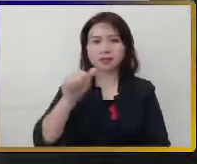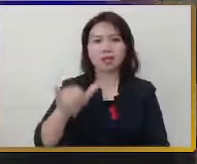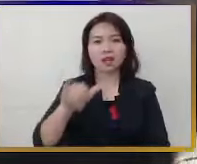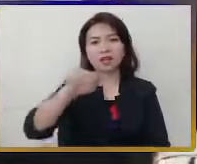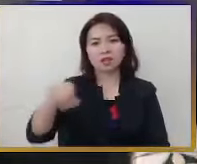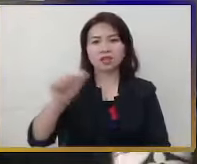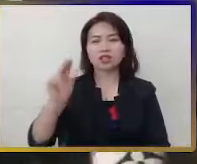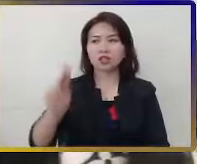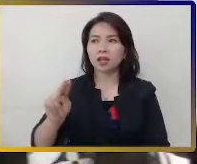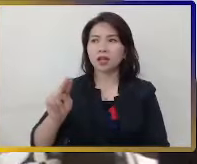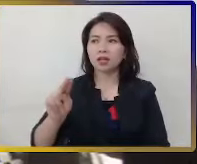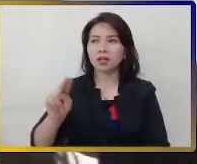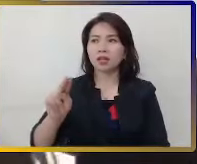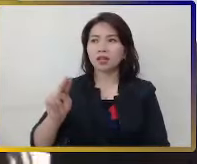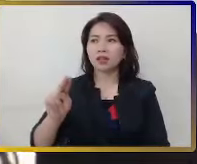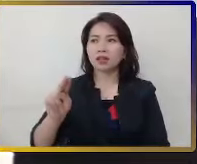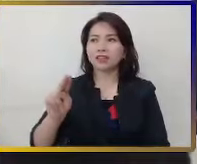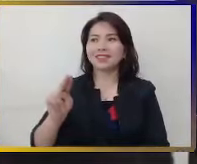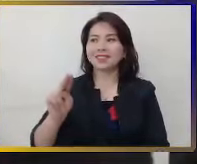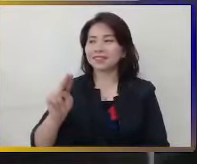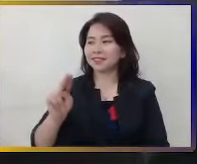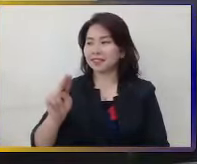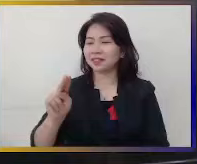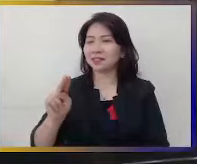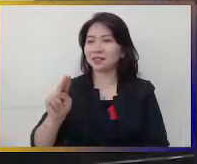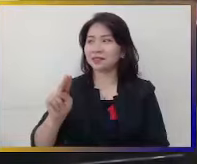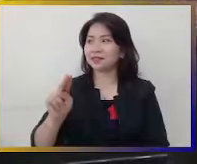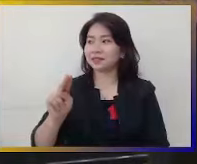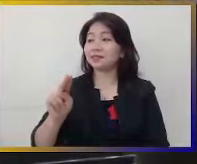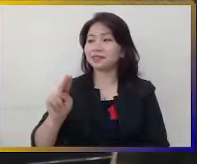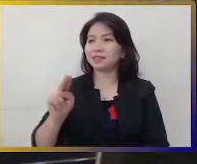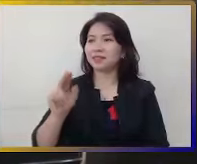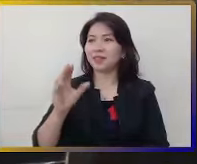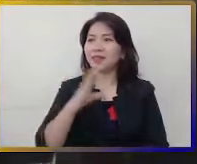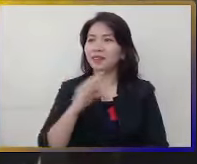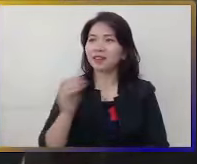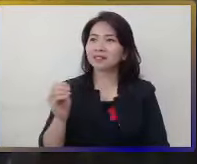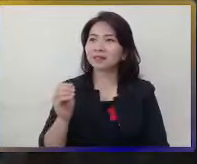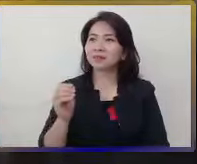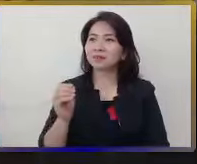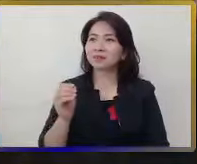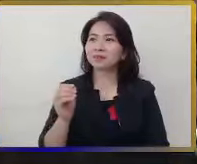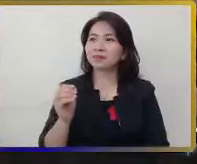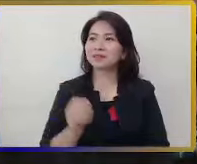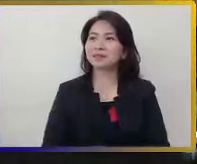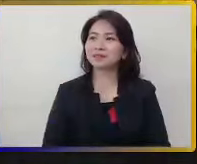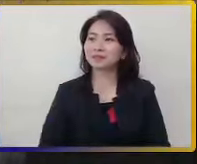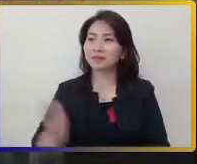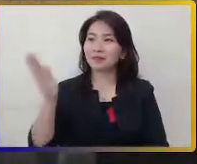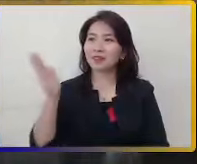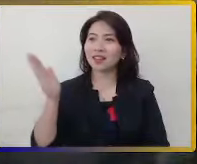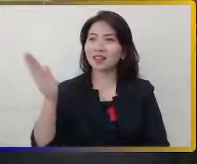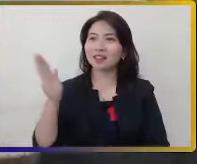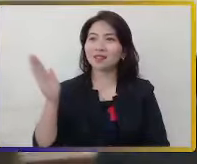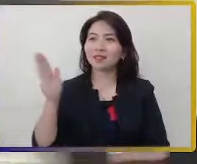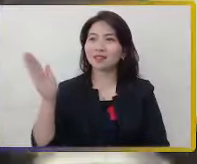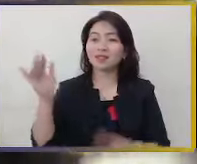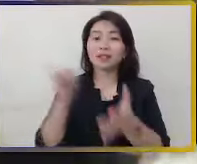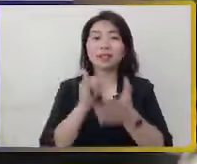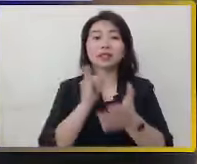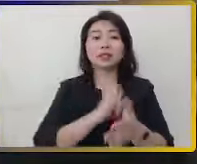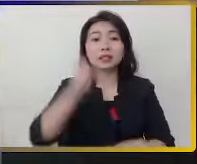si Alpha and Omega, si Atong, and si Janiel. This is my